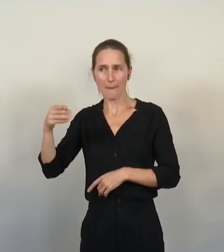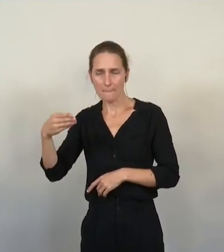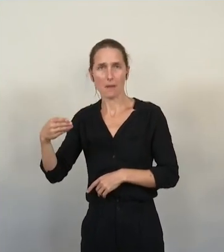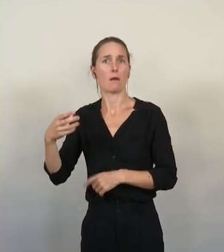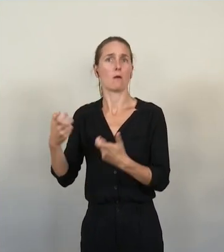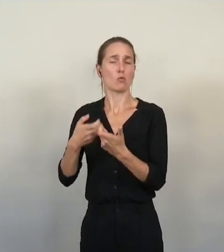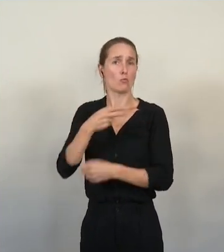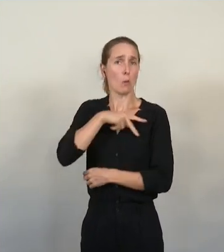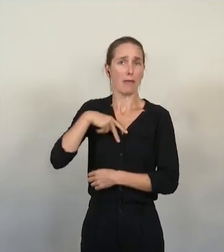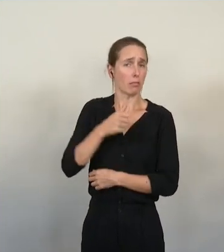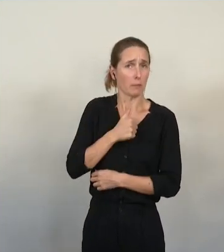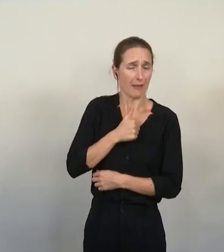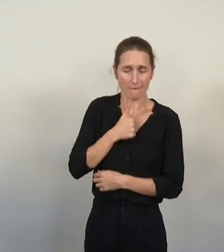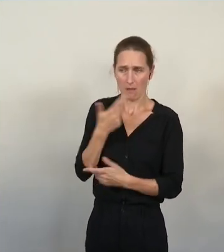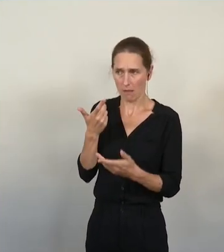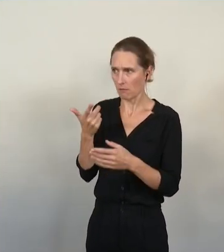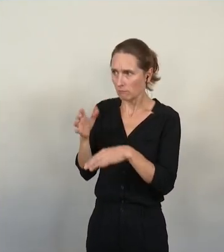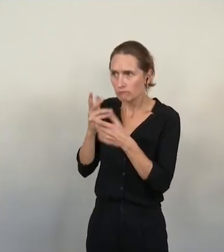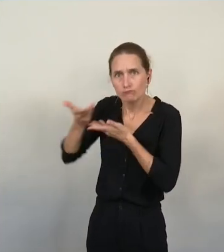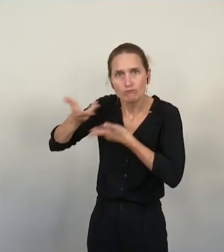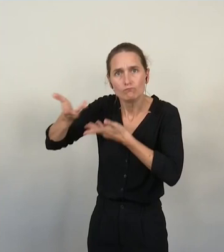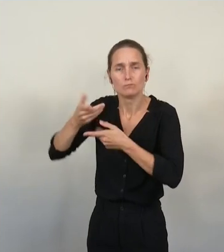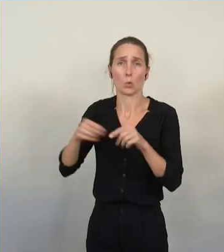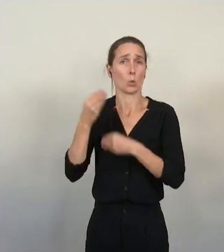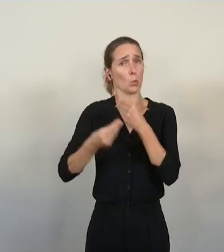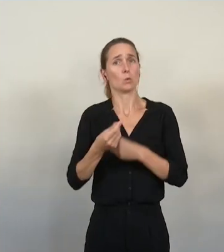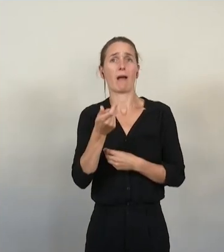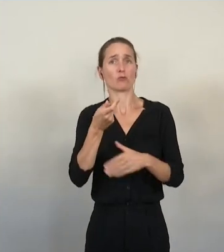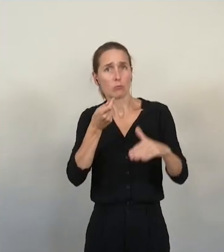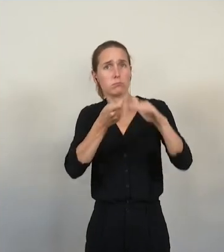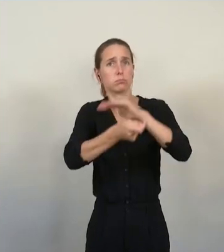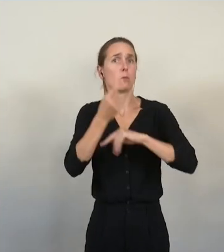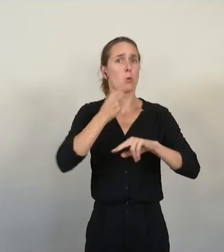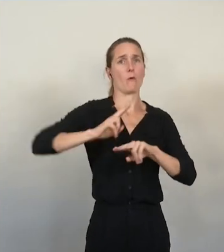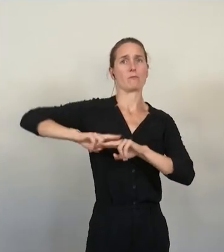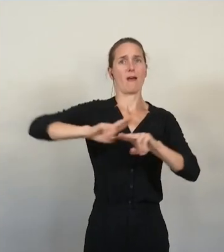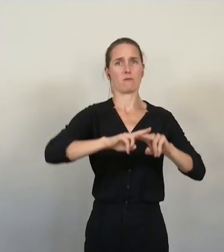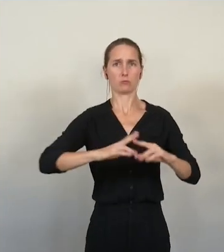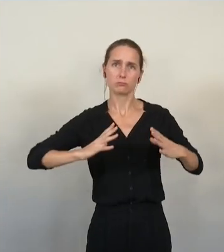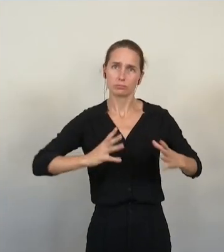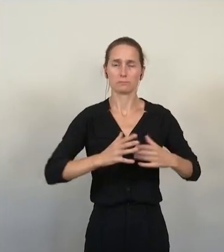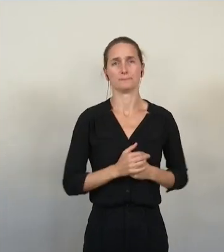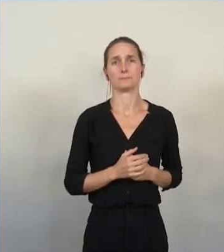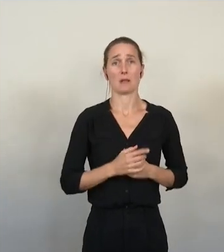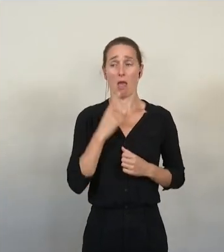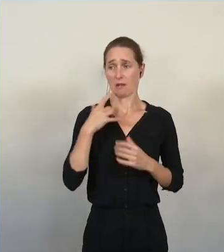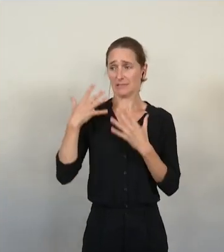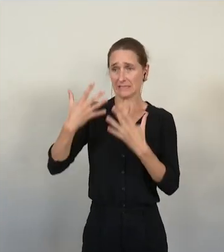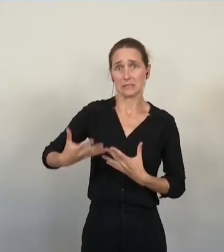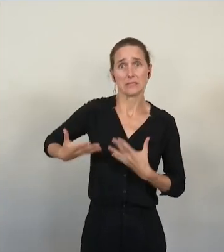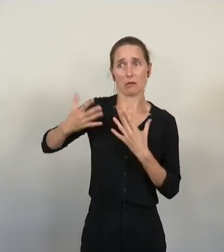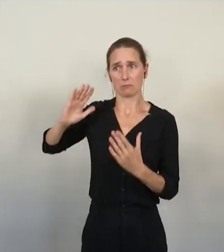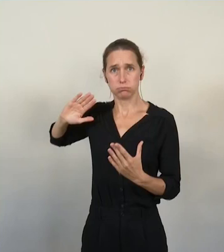peut être aussi des soutiens financiers aux travaux en une décennie on estime on évalue que via le slim nous avons